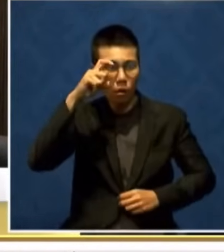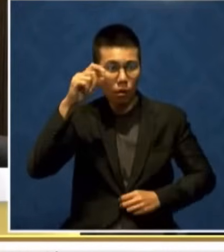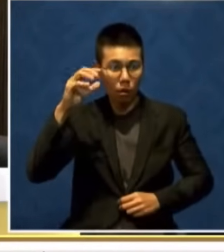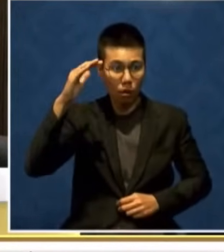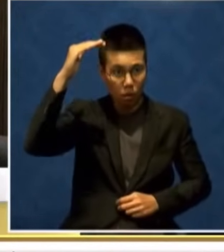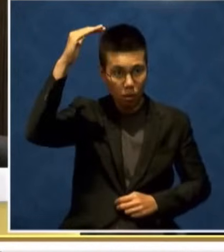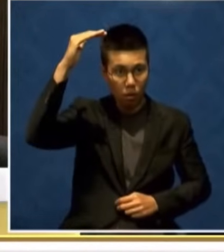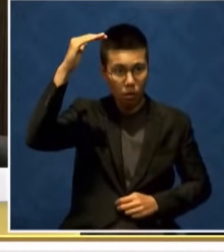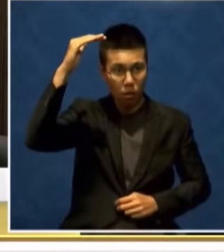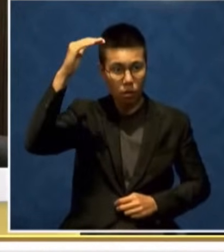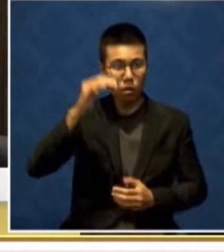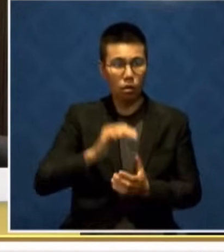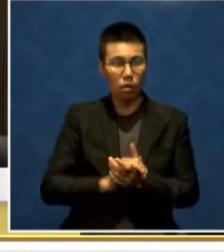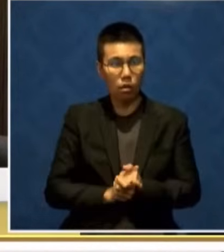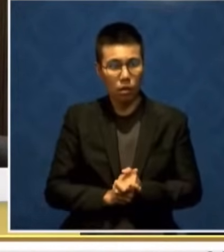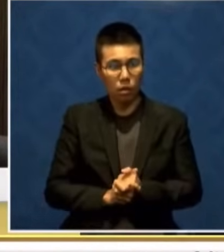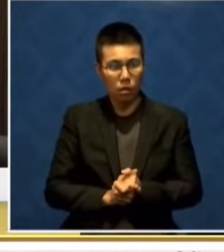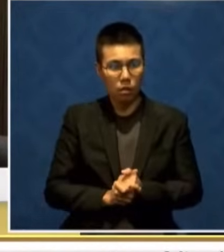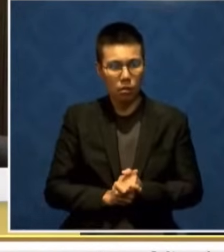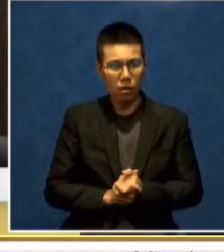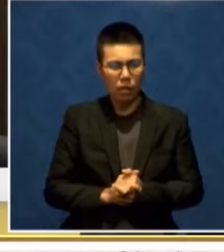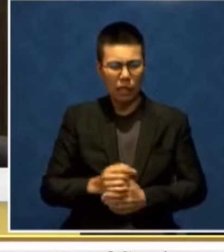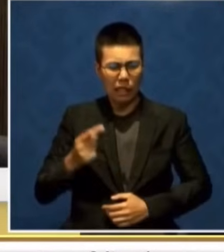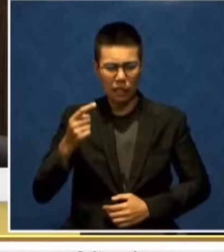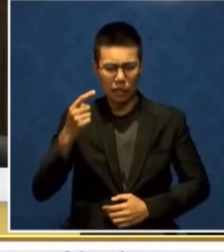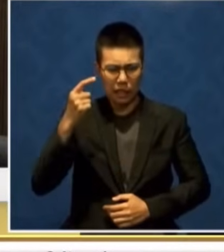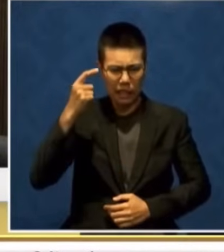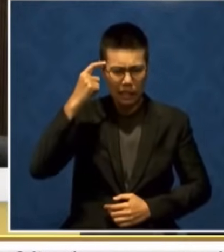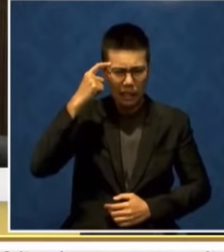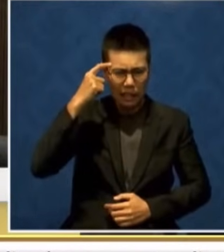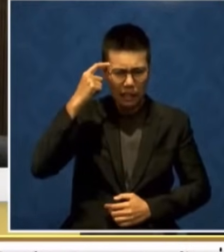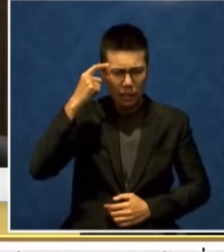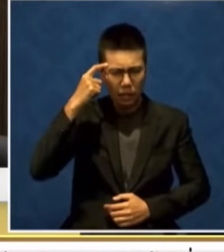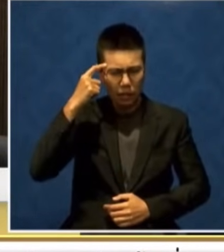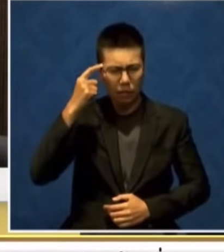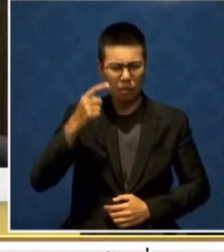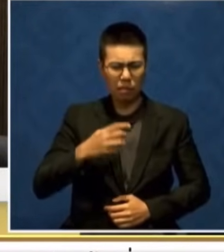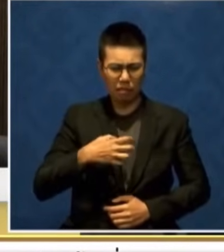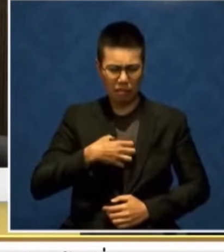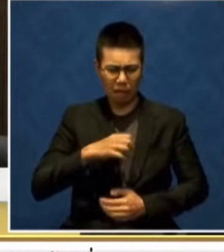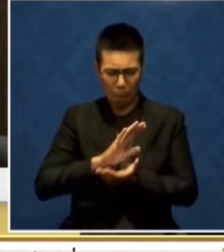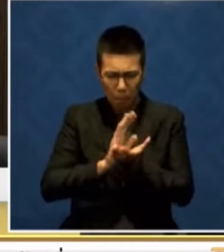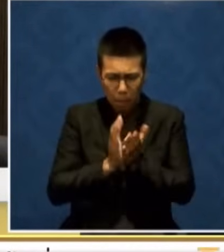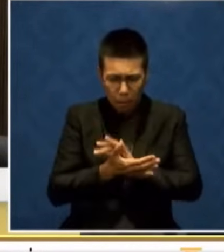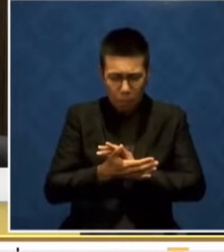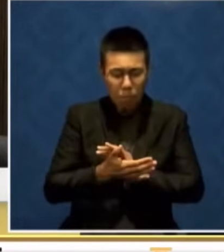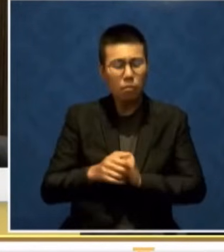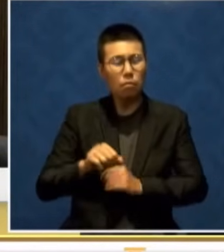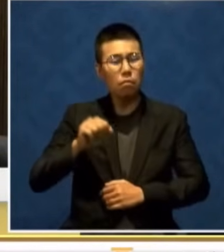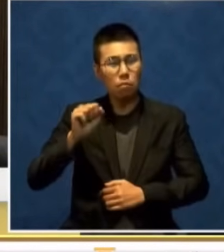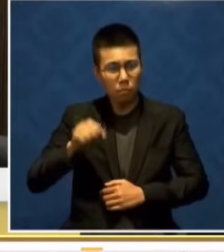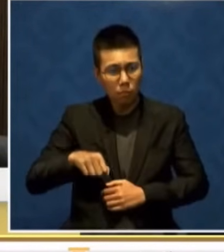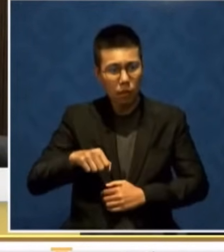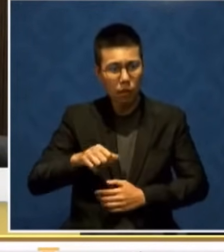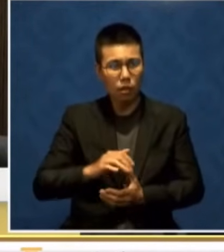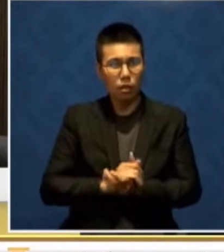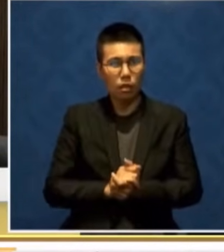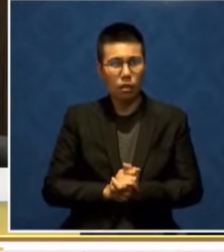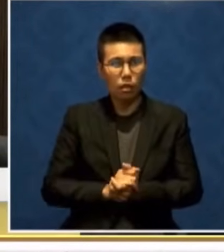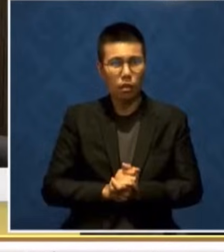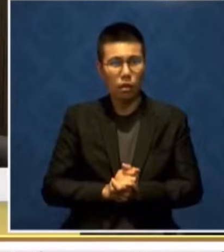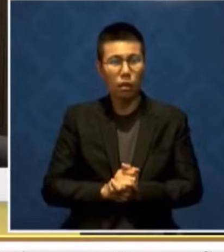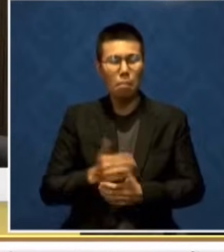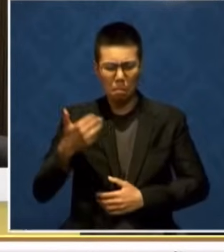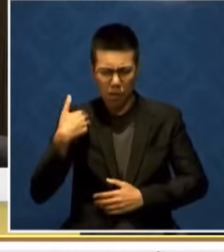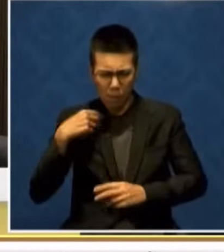ไม่ได้มีความจริงใจต่อการปฏิรูปตำรวจใช่หรือไม่ทั้งๆที่มันก็